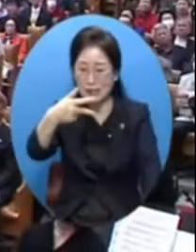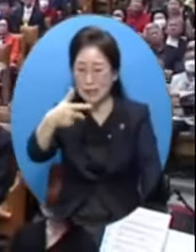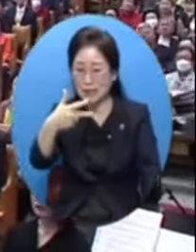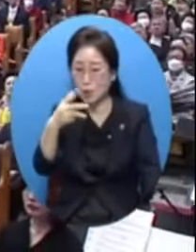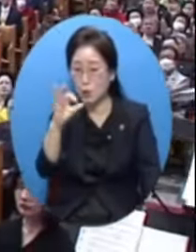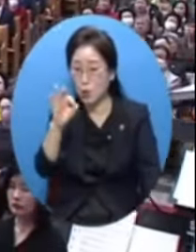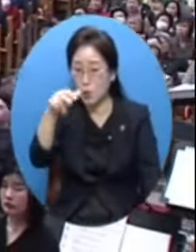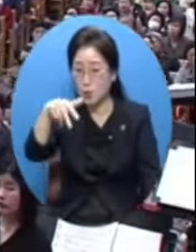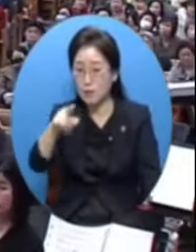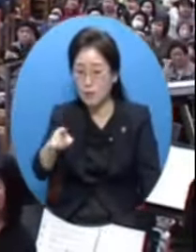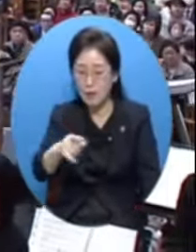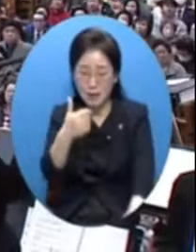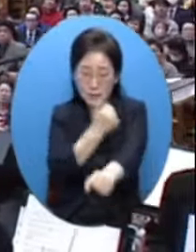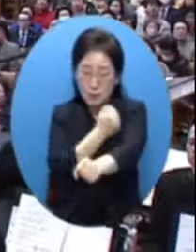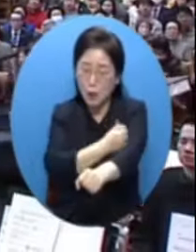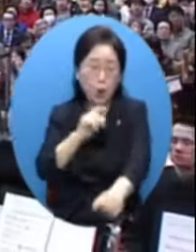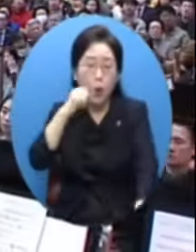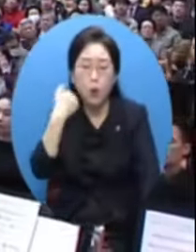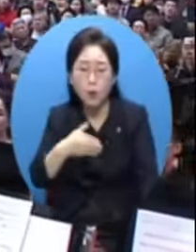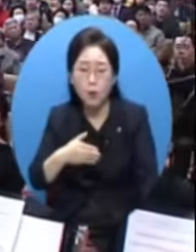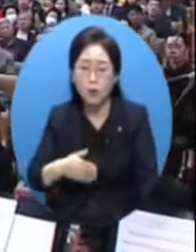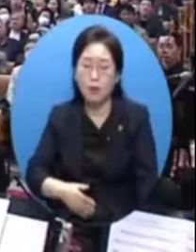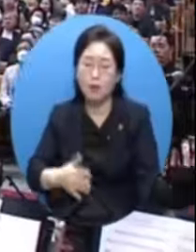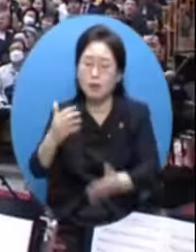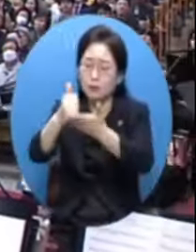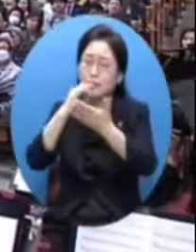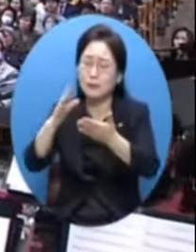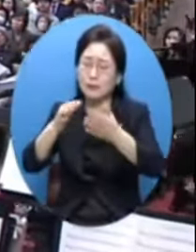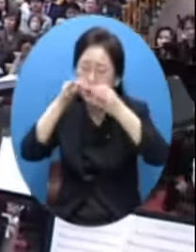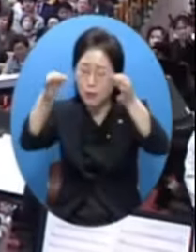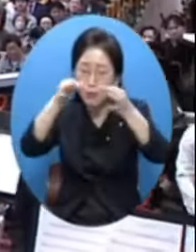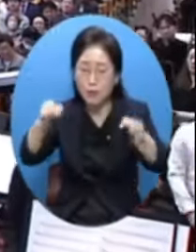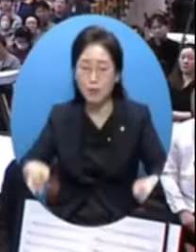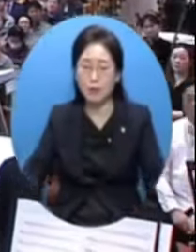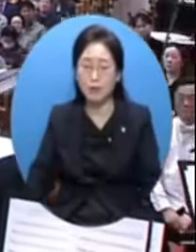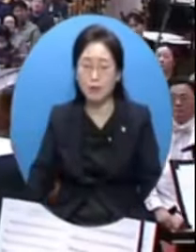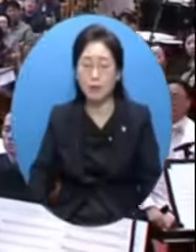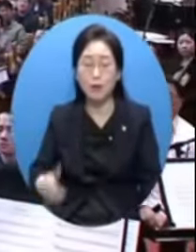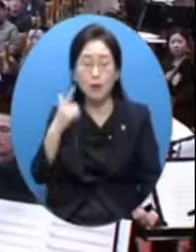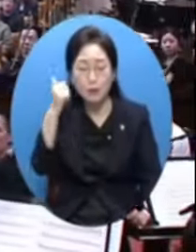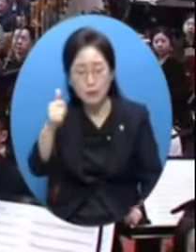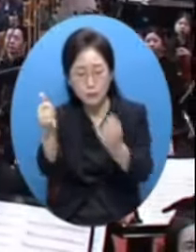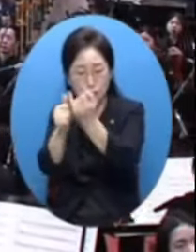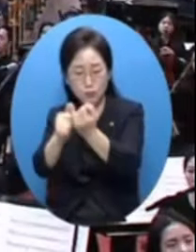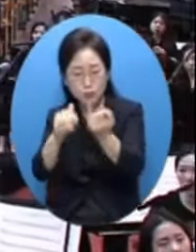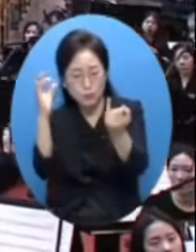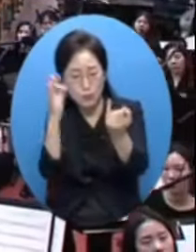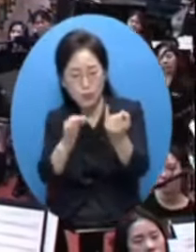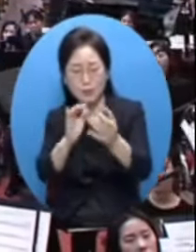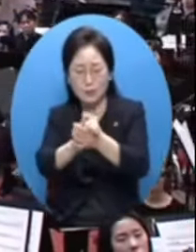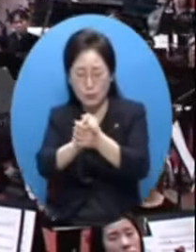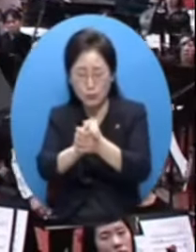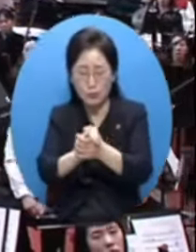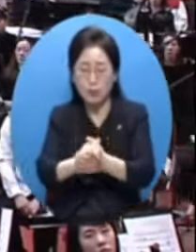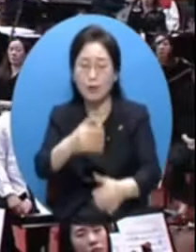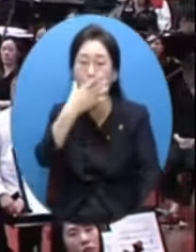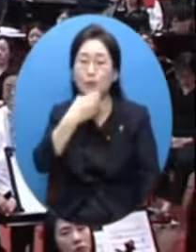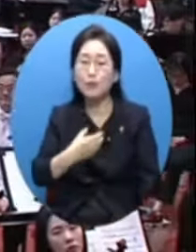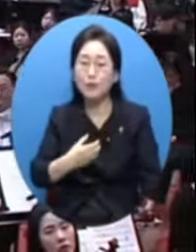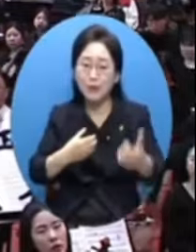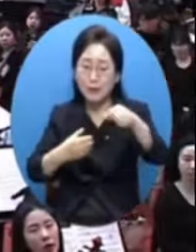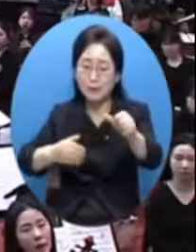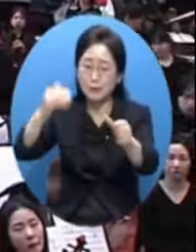않아서 그냥 주님 주님만을 불렀습니다. 목사님과 사모님은 기도하는 가운데 아브라함이 이삭을 바치는